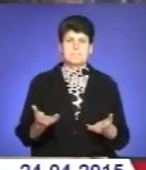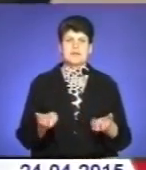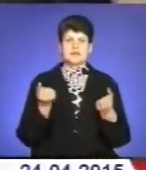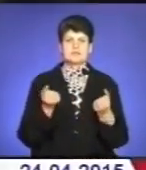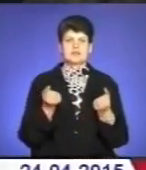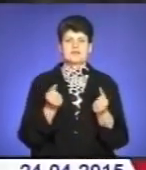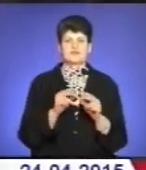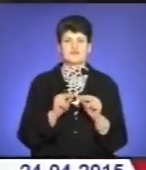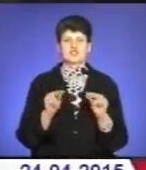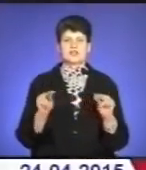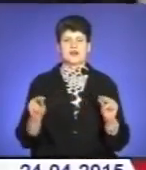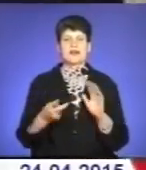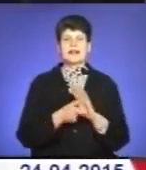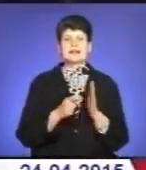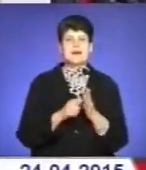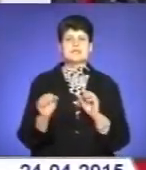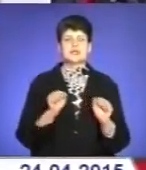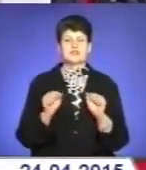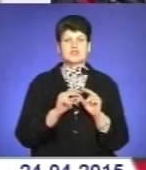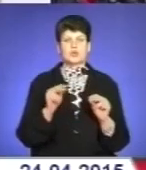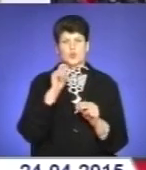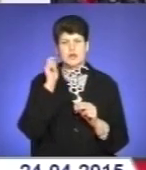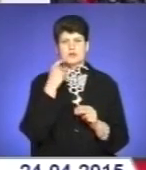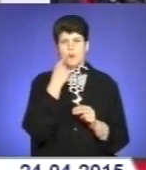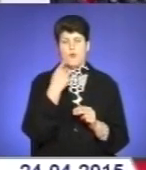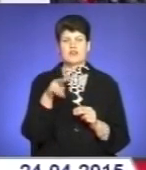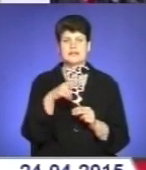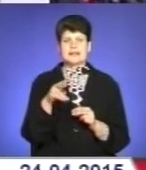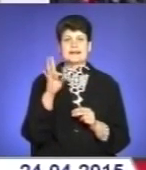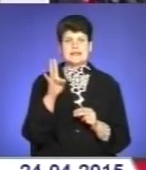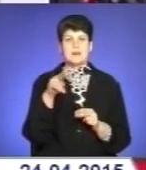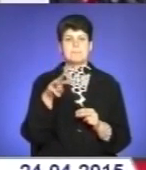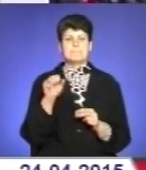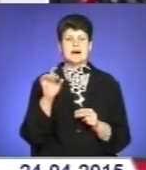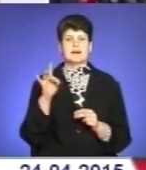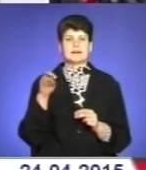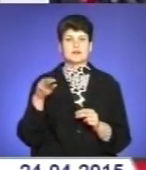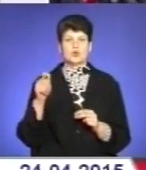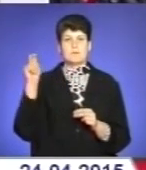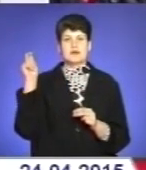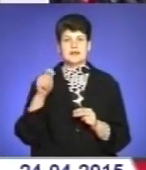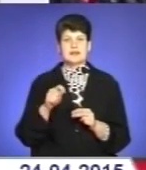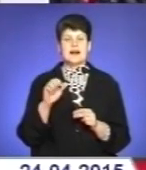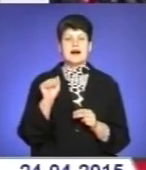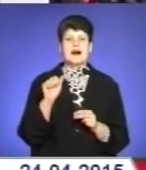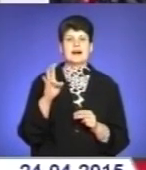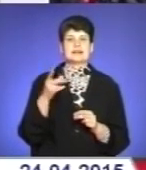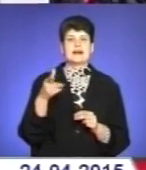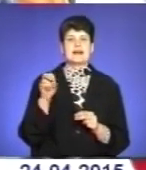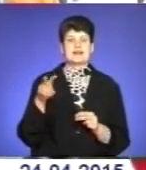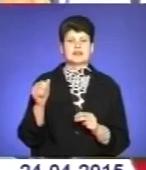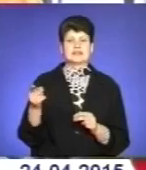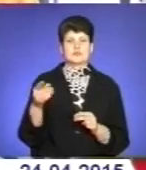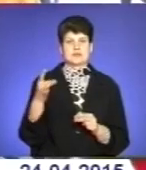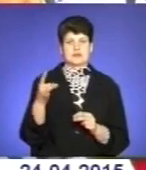вчителі. Класний керівник та вчитель української мови і літератури Надія Мартинюк приїхала з Ангелівки Тернопільського району.